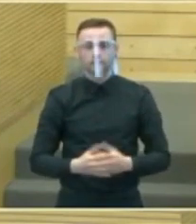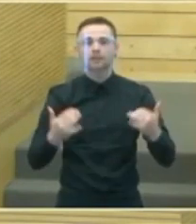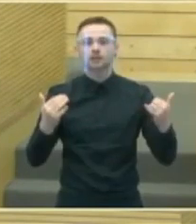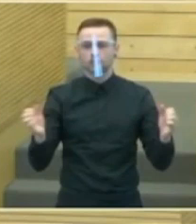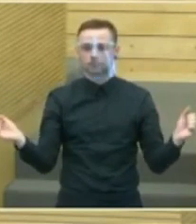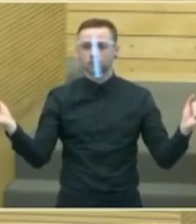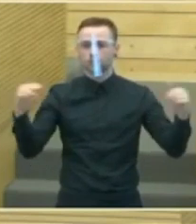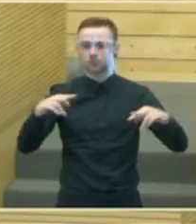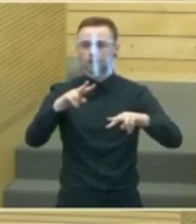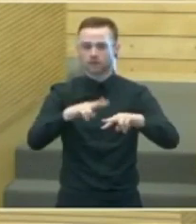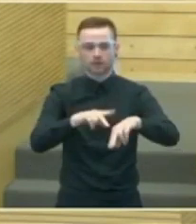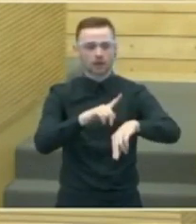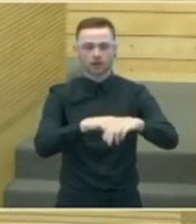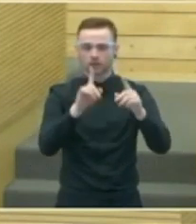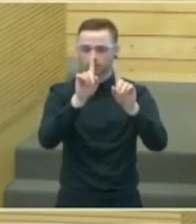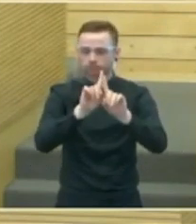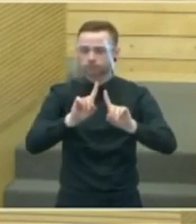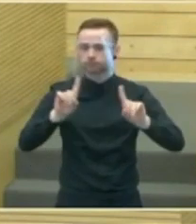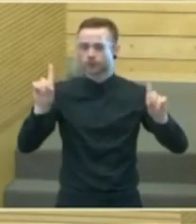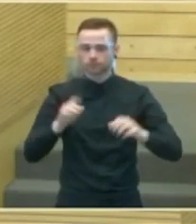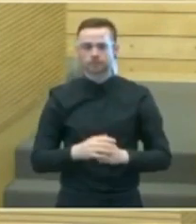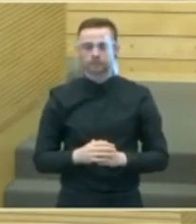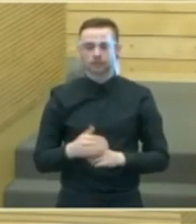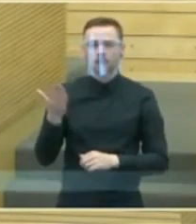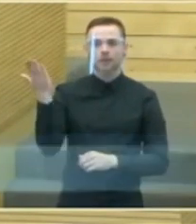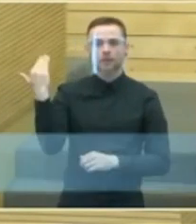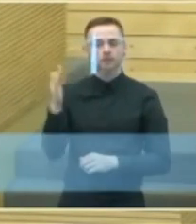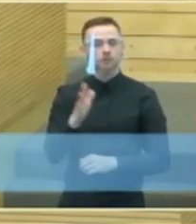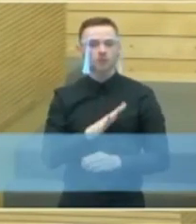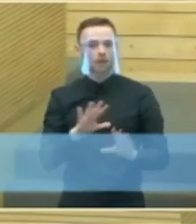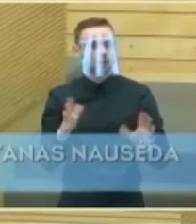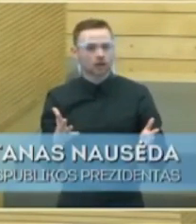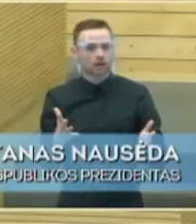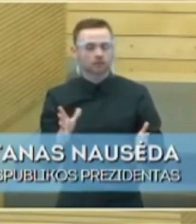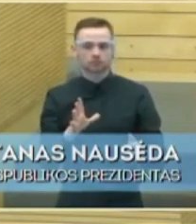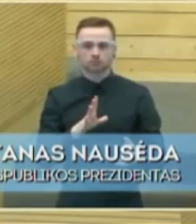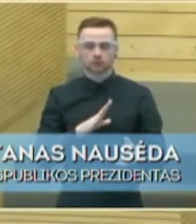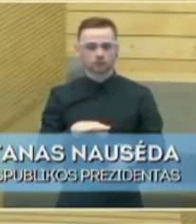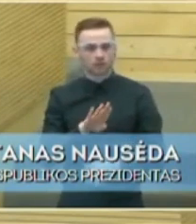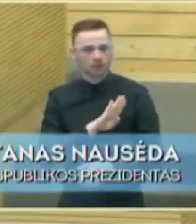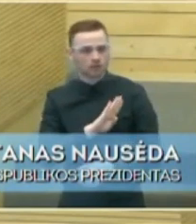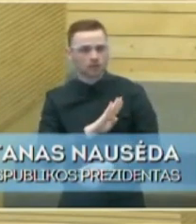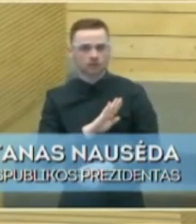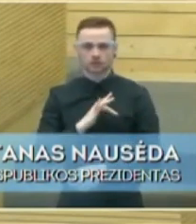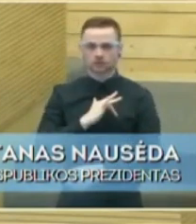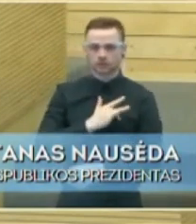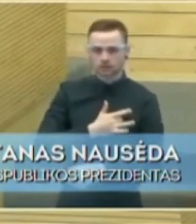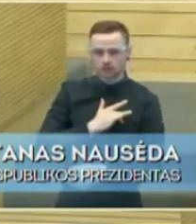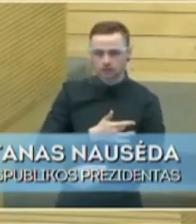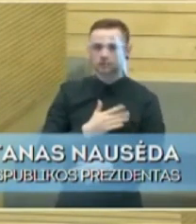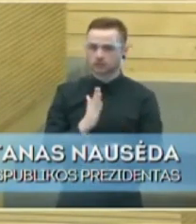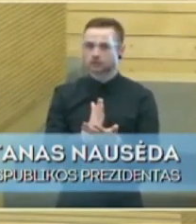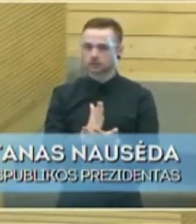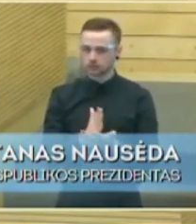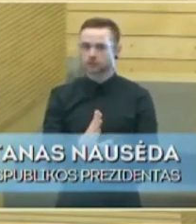susitinkame ypatingų metų. Už mūsų nugarų įtampos, praradimų ir nerimo